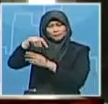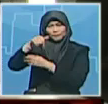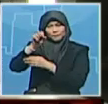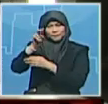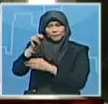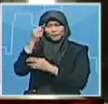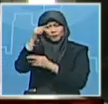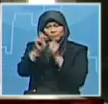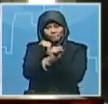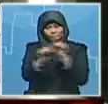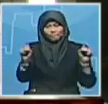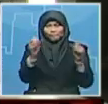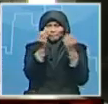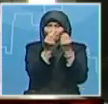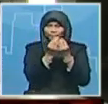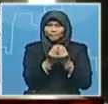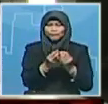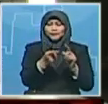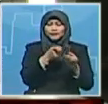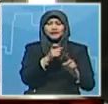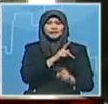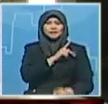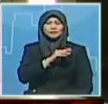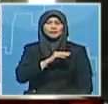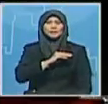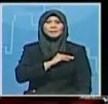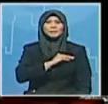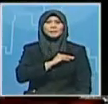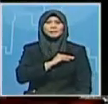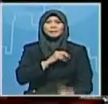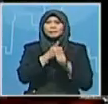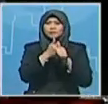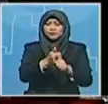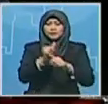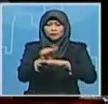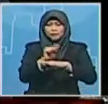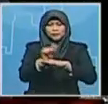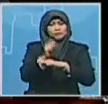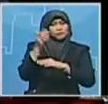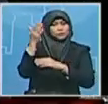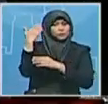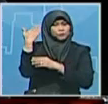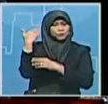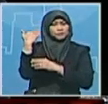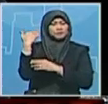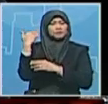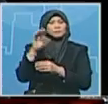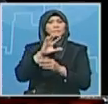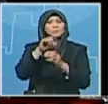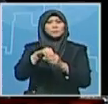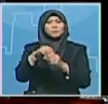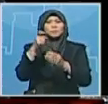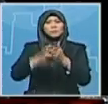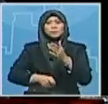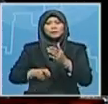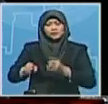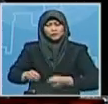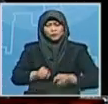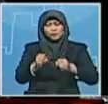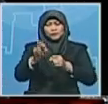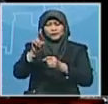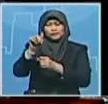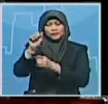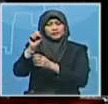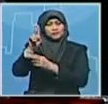dalam persediaan, dalam perkiraan kementerian? Kalau kita mengikut amalan yang lalu, termasuklah tol Sungai Rasau dan